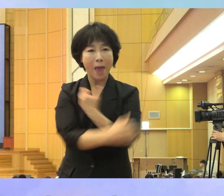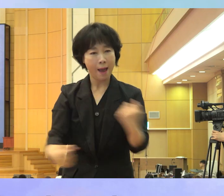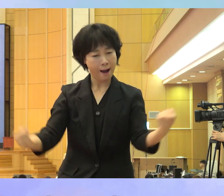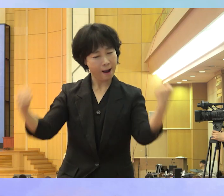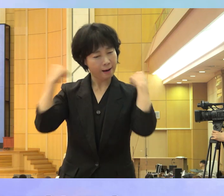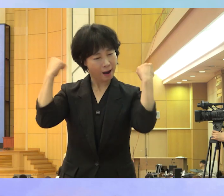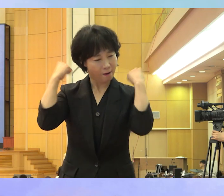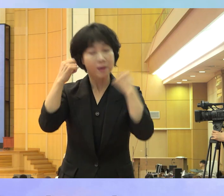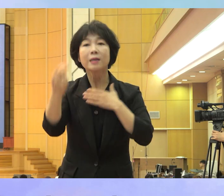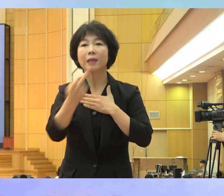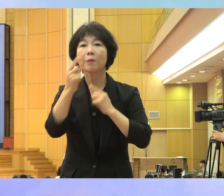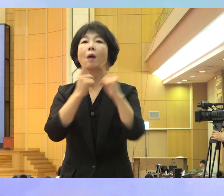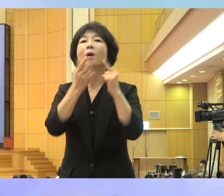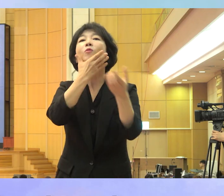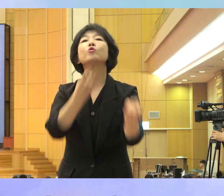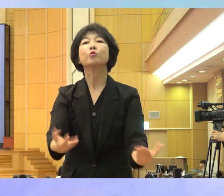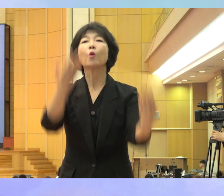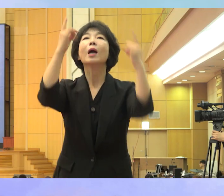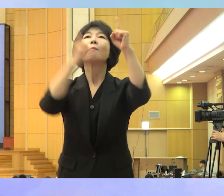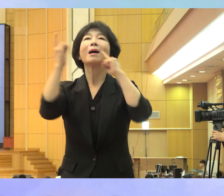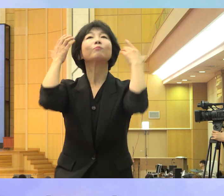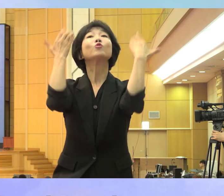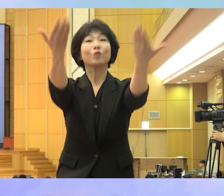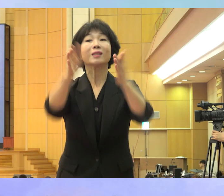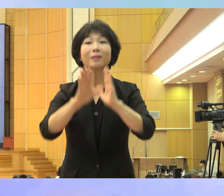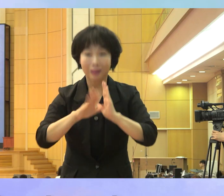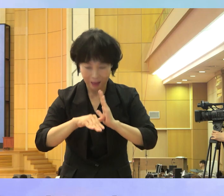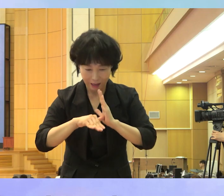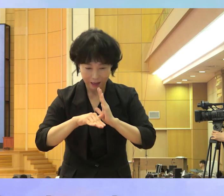하신 가운데 생명의 말씀과 축복의 말씀 주실 때